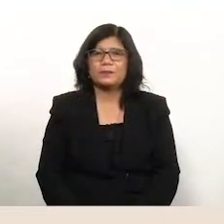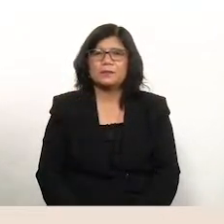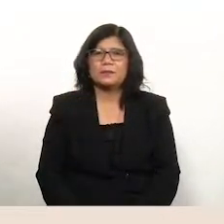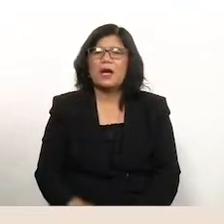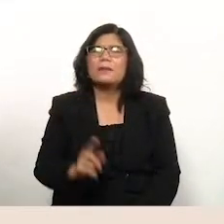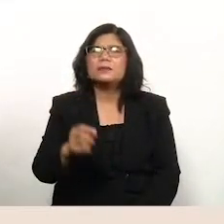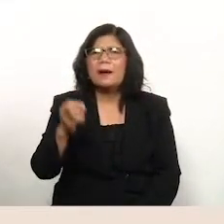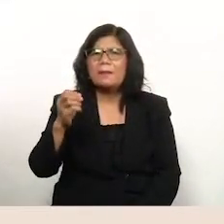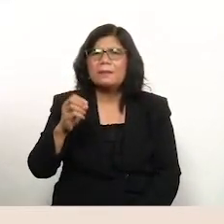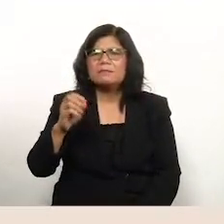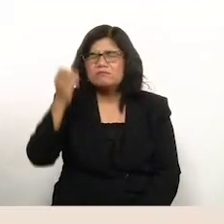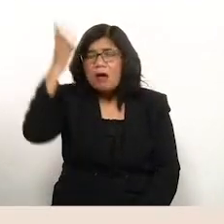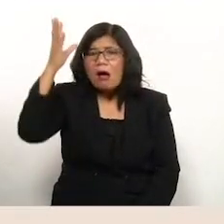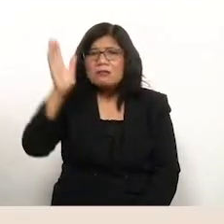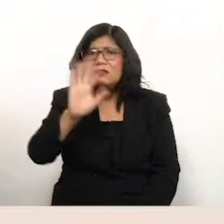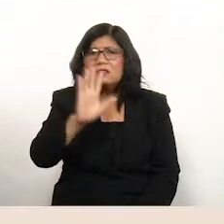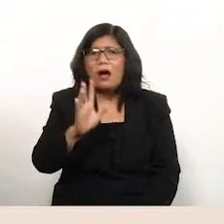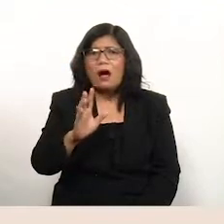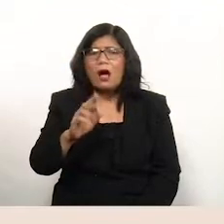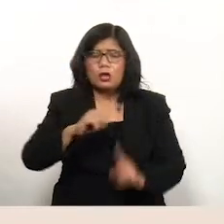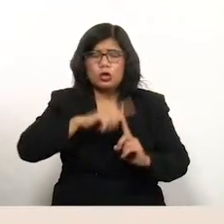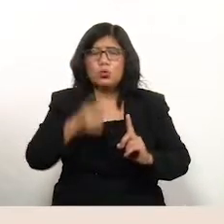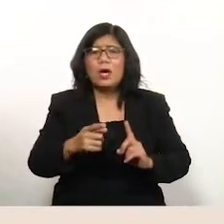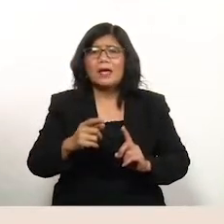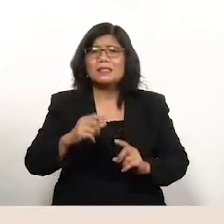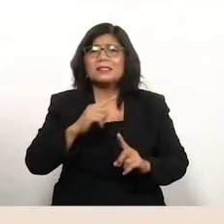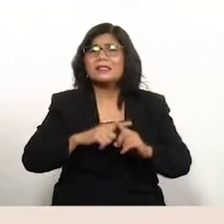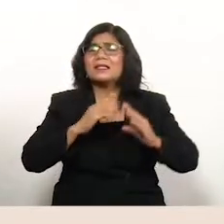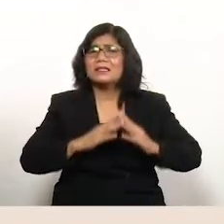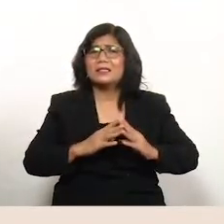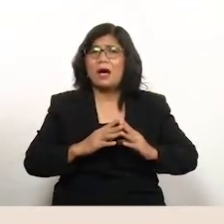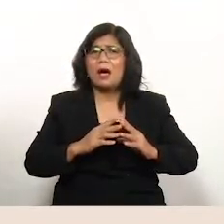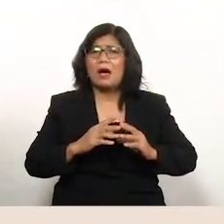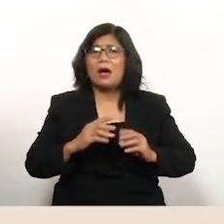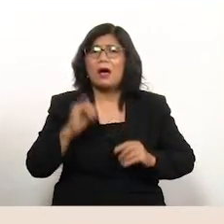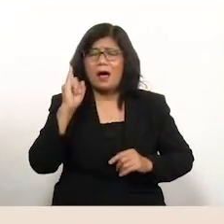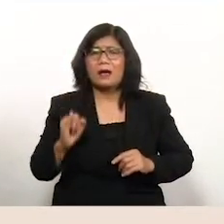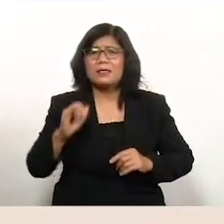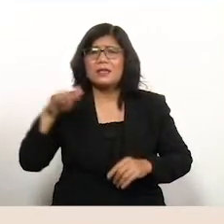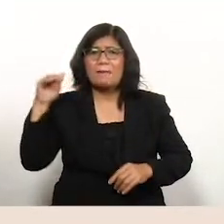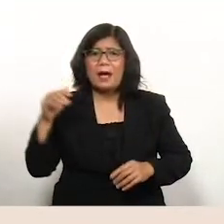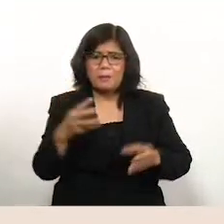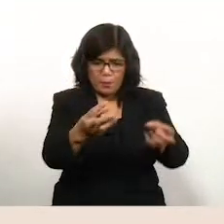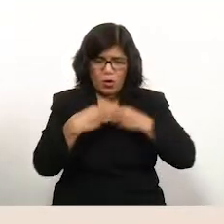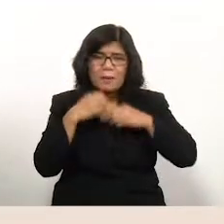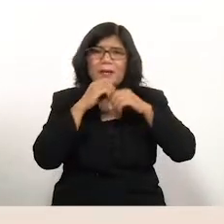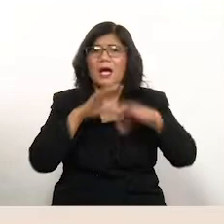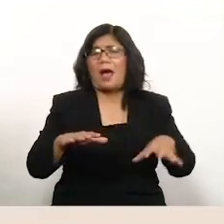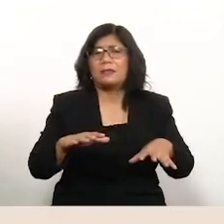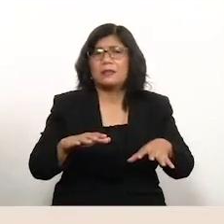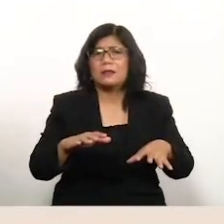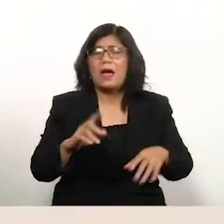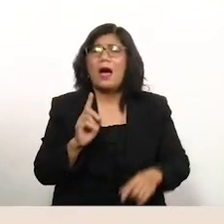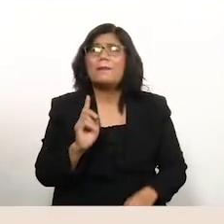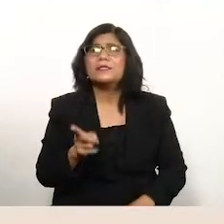Hai kalau kita nggak punya dari salah satu tugas gereja di hijamah Ya Allah untuk memperoleh berkat Mengapa banyak orang percaya tidak peduli dengan